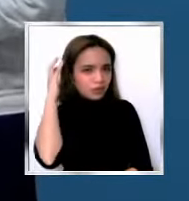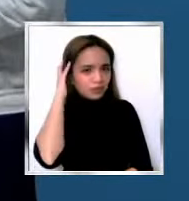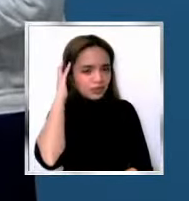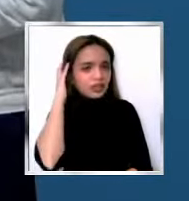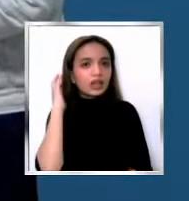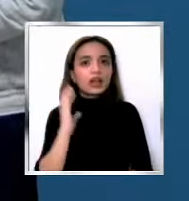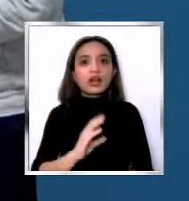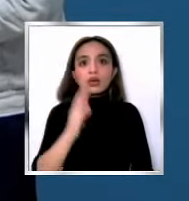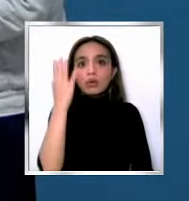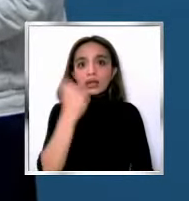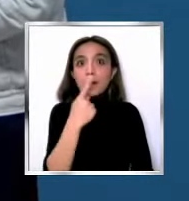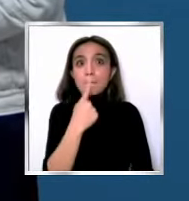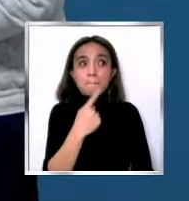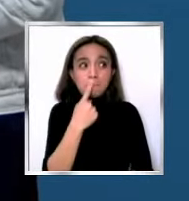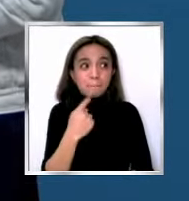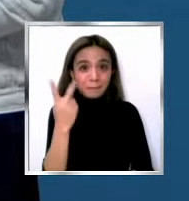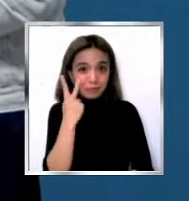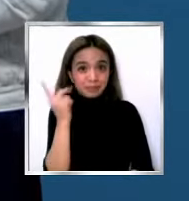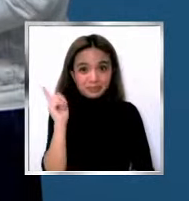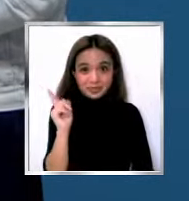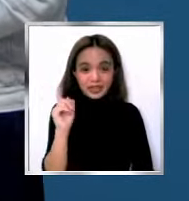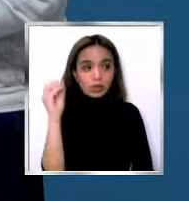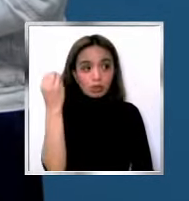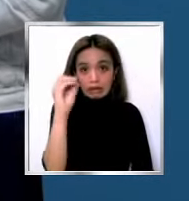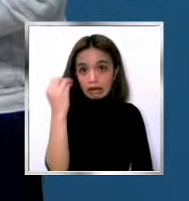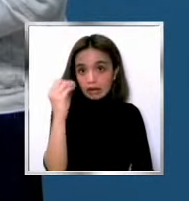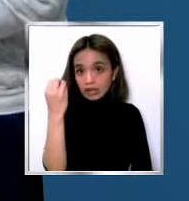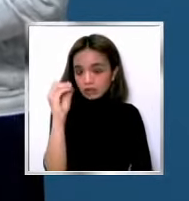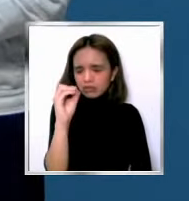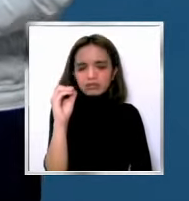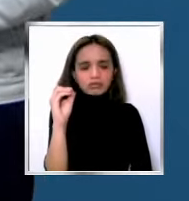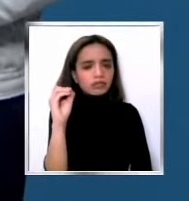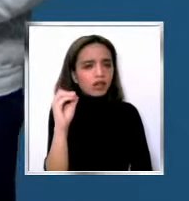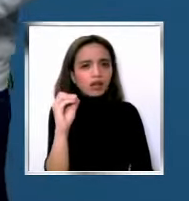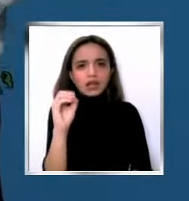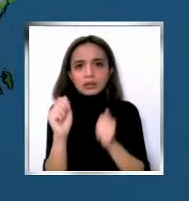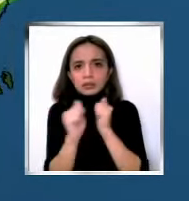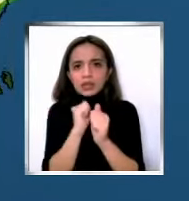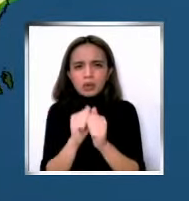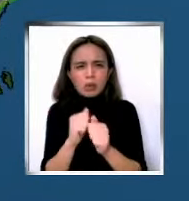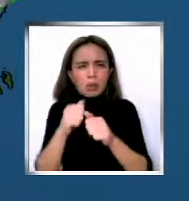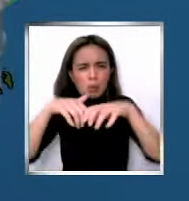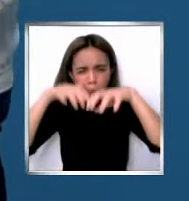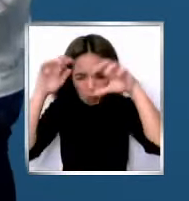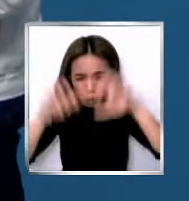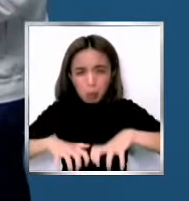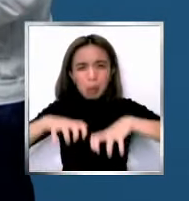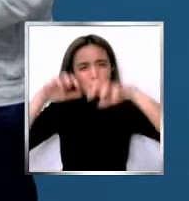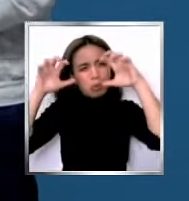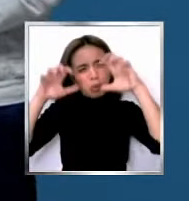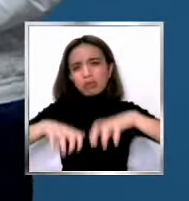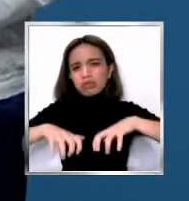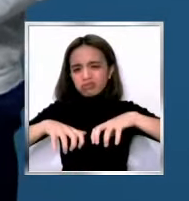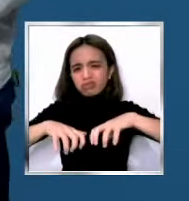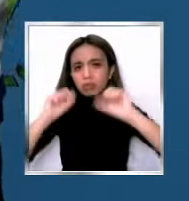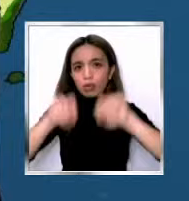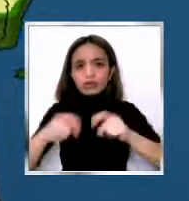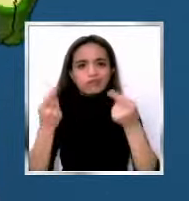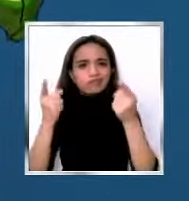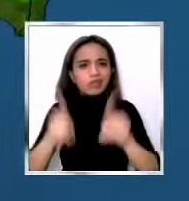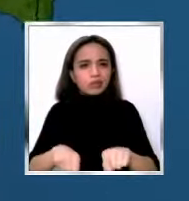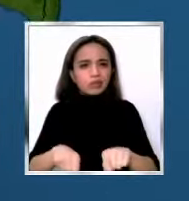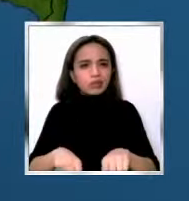na pagdating sa hapon at yung mga orange na yan, mga kapuso. Yan yung mga intense thunderstorm na pwedeng magdulot ng mga malalakas na ulan